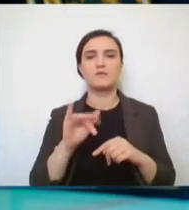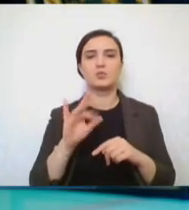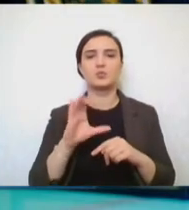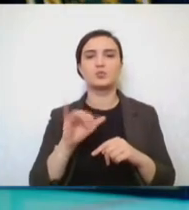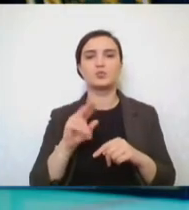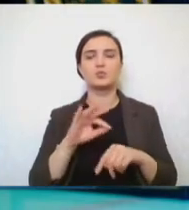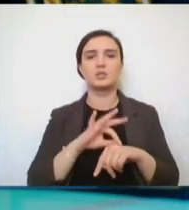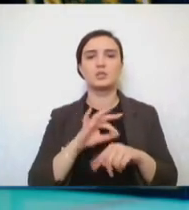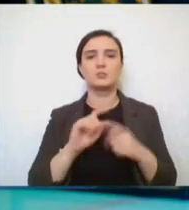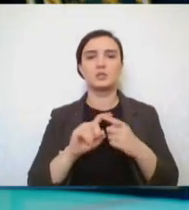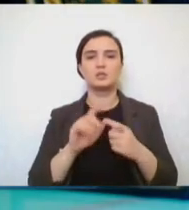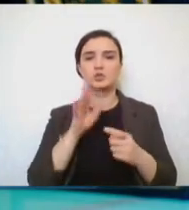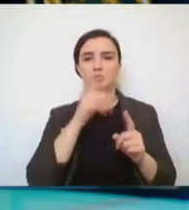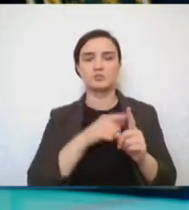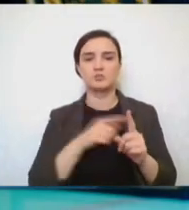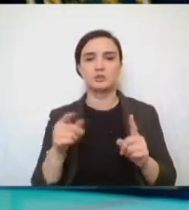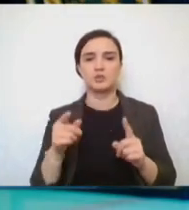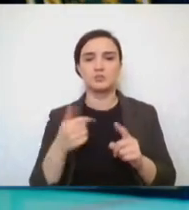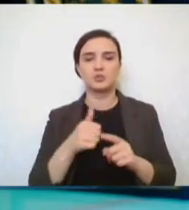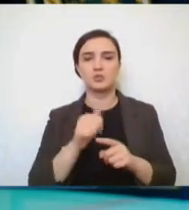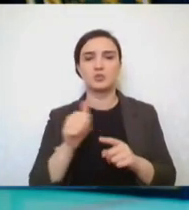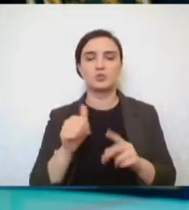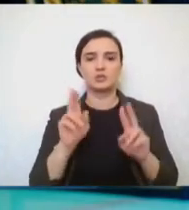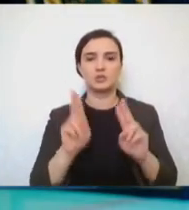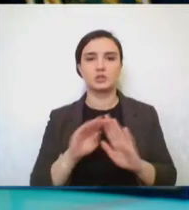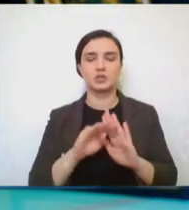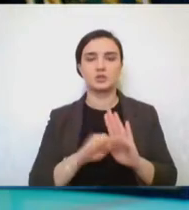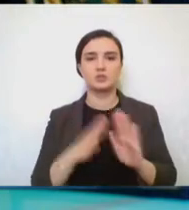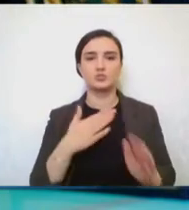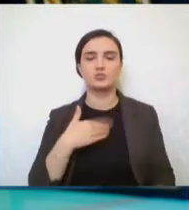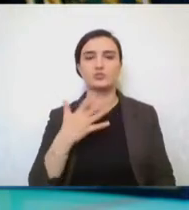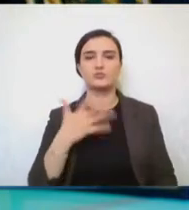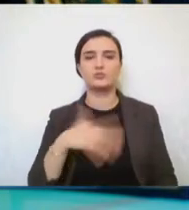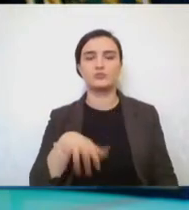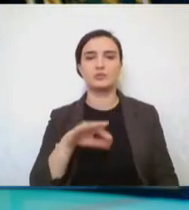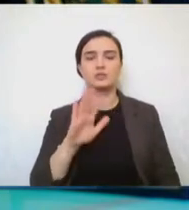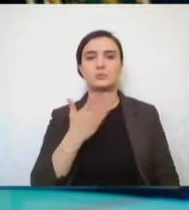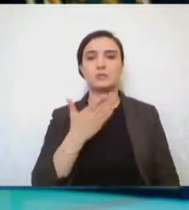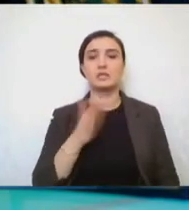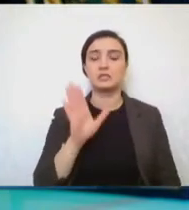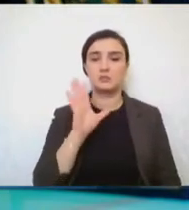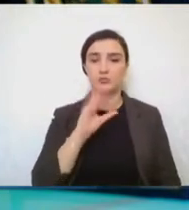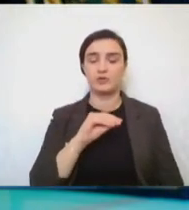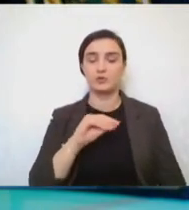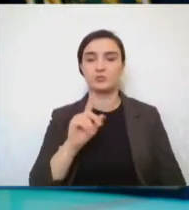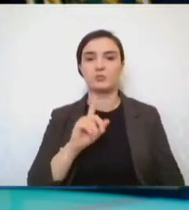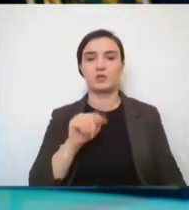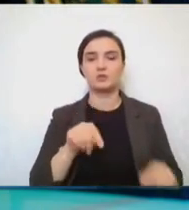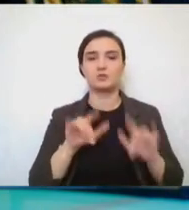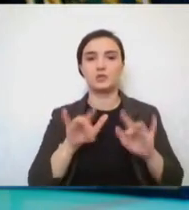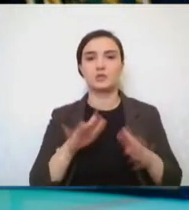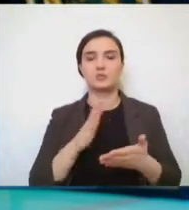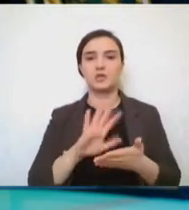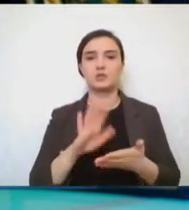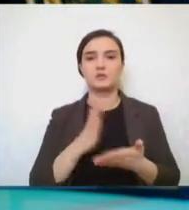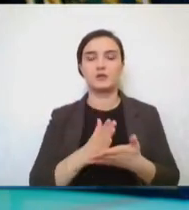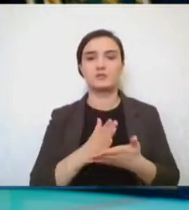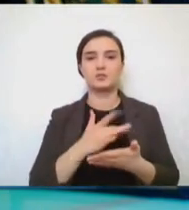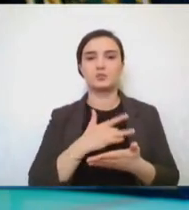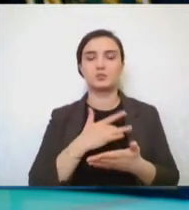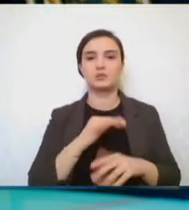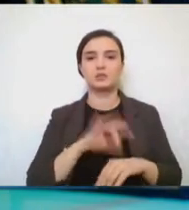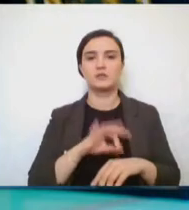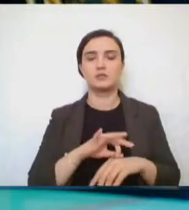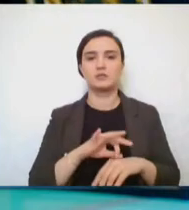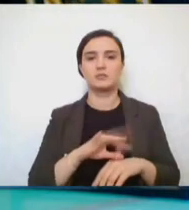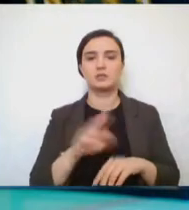მიმდინარეობს. როგორც წესი, თუ ჩვენ დიფერენცირებას მოახდენთ, რომ აქ ჩვენ საქმე არ აქვს გულის შემიური დაავადებასთან ან რაიმე